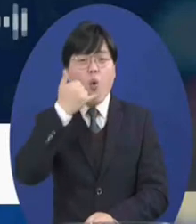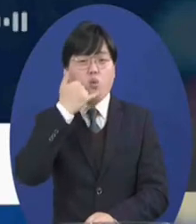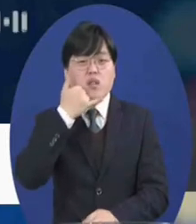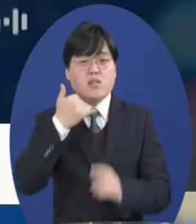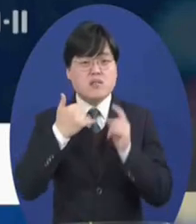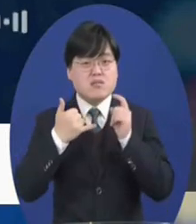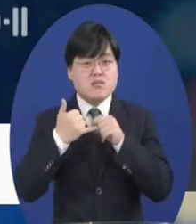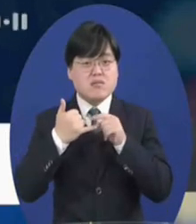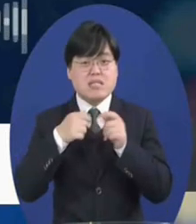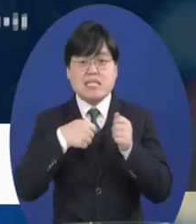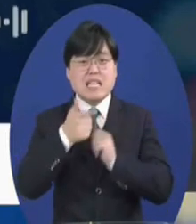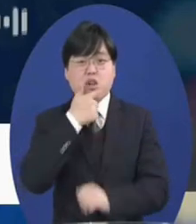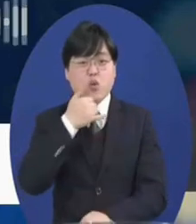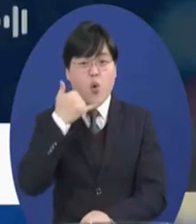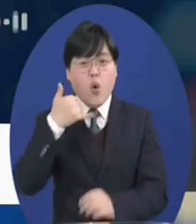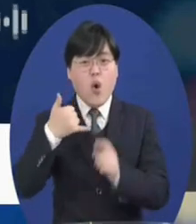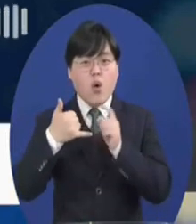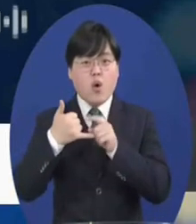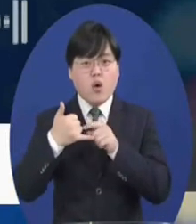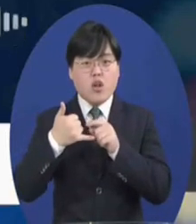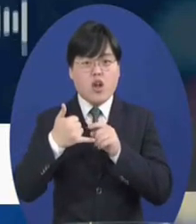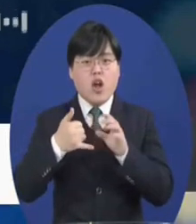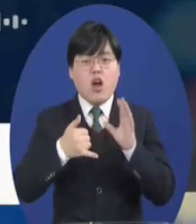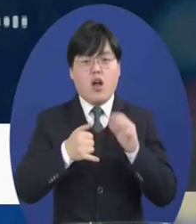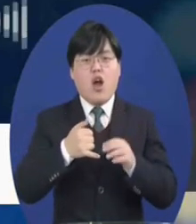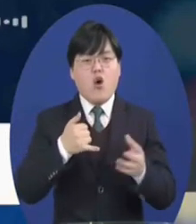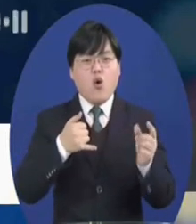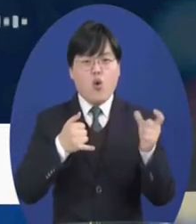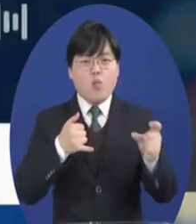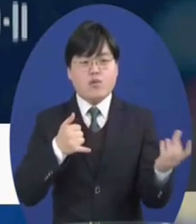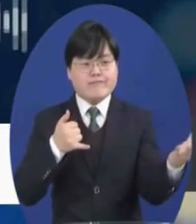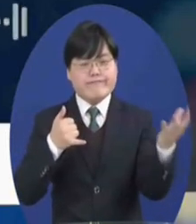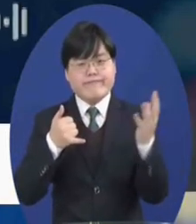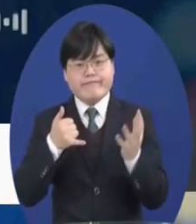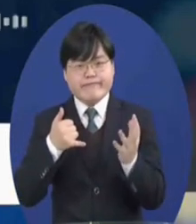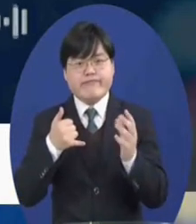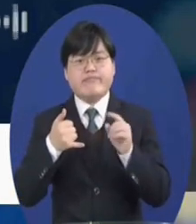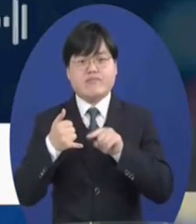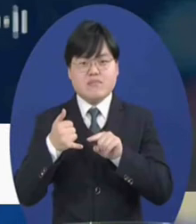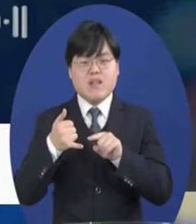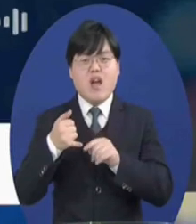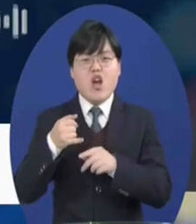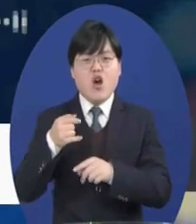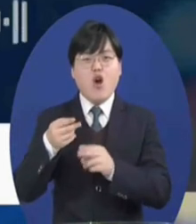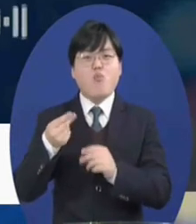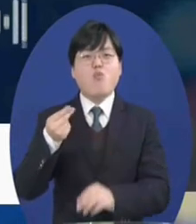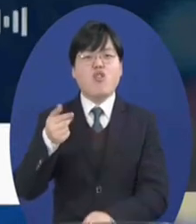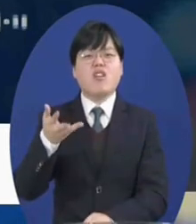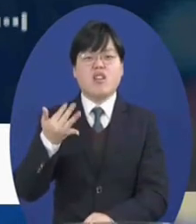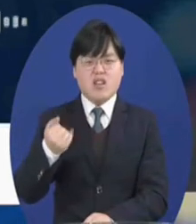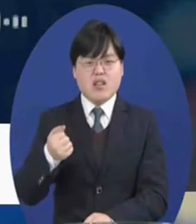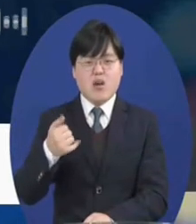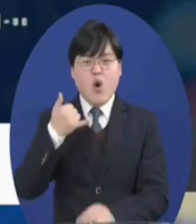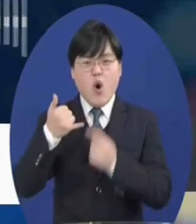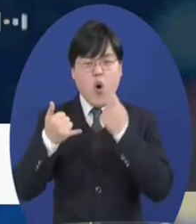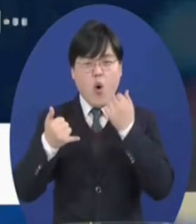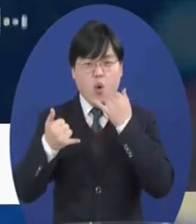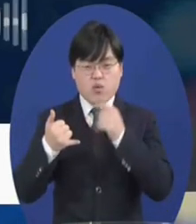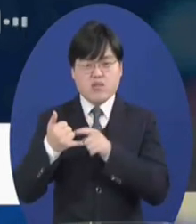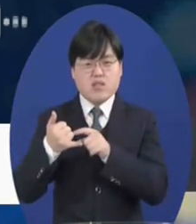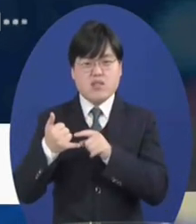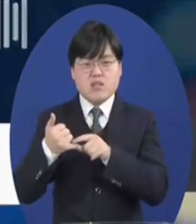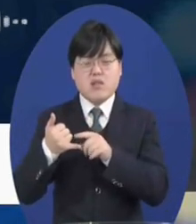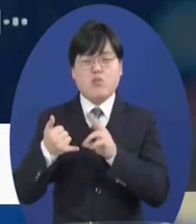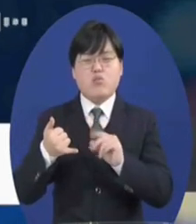утсаа одоо ацтан байдлаар олон хүн хамруулад нийт үнийн дүнгээ одоо гар утсныхаа үнийн дүнг